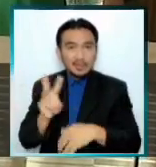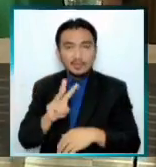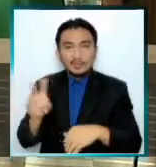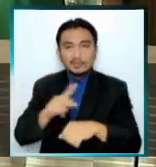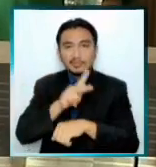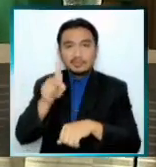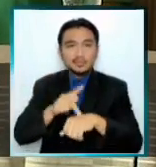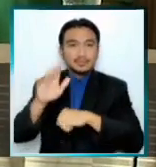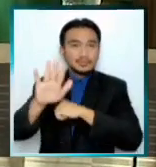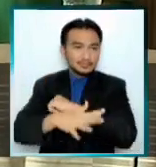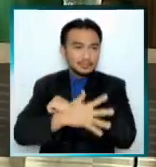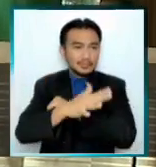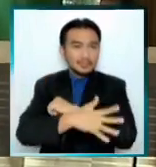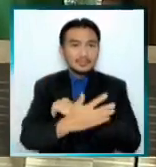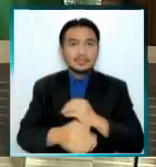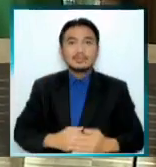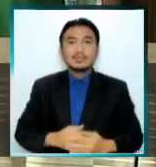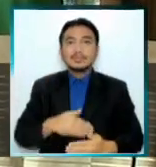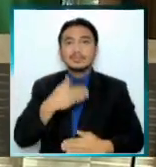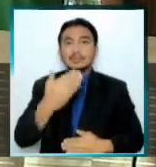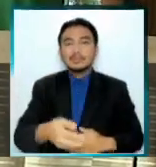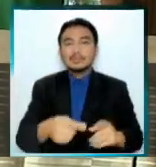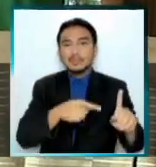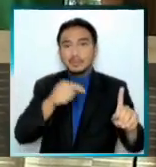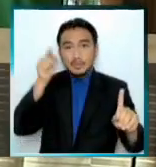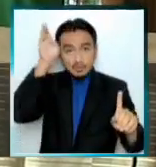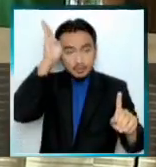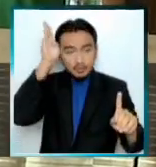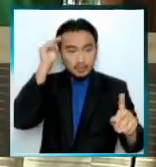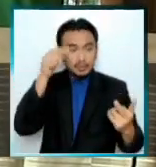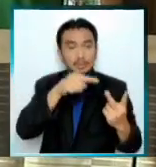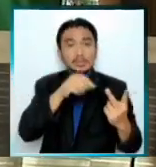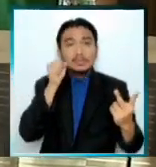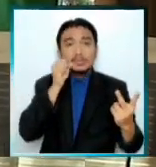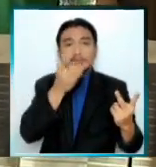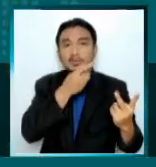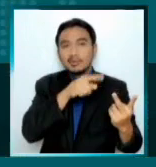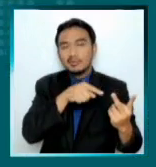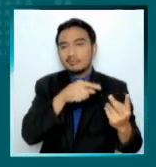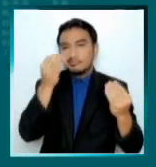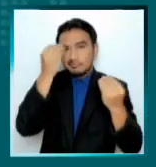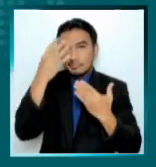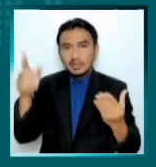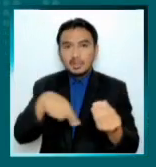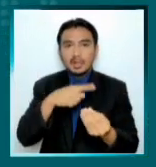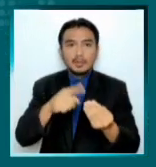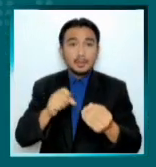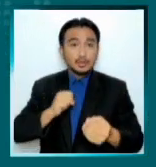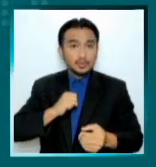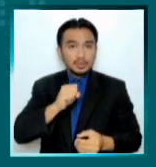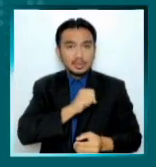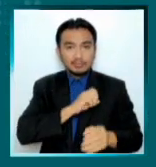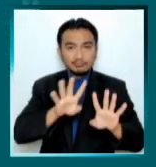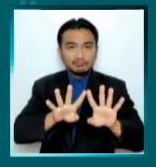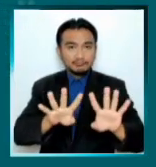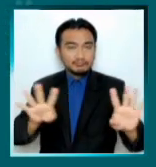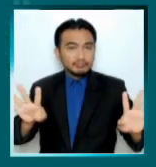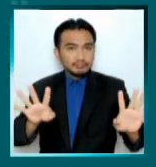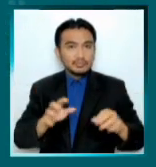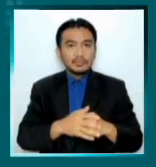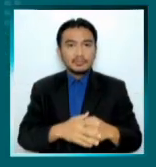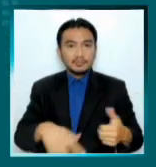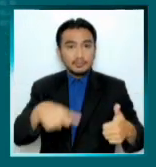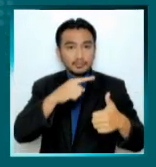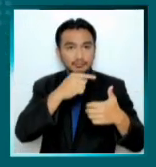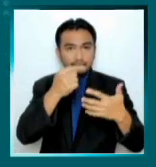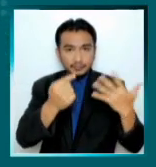Inanunsyo ni dating Senator Bongbong Marcos at Mayor Sara Duterte ang kanilang senatorial lineup. Sina Representative Rodante Marculeta, Attorney